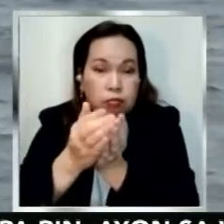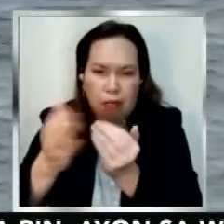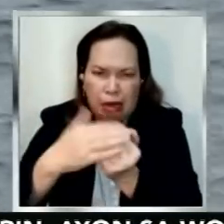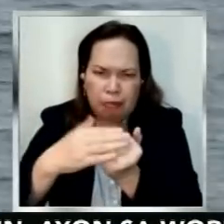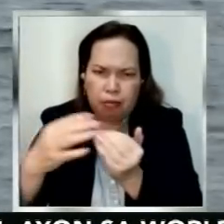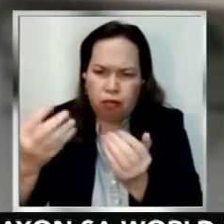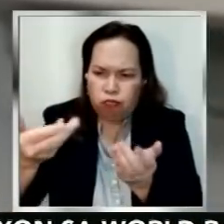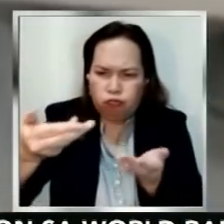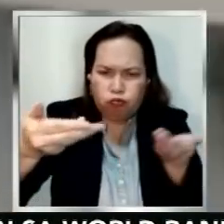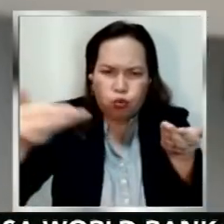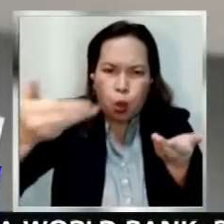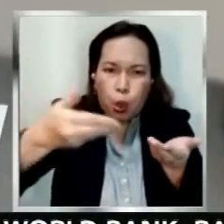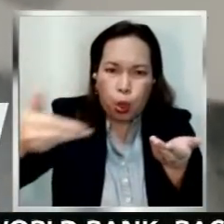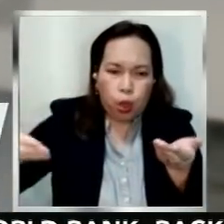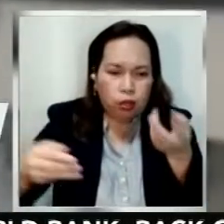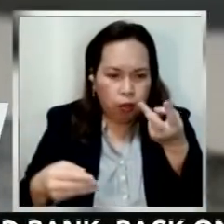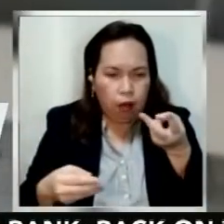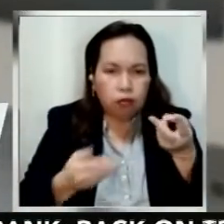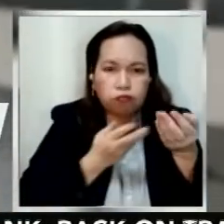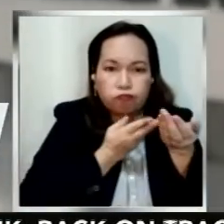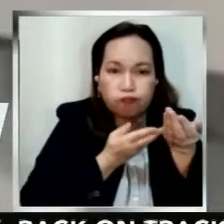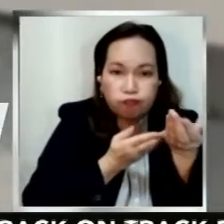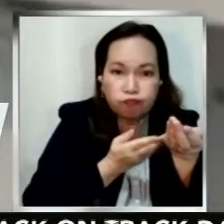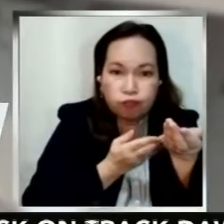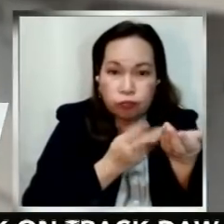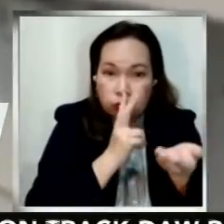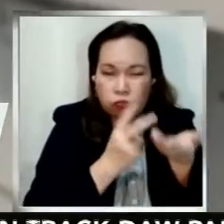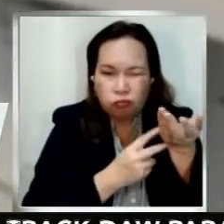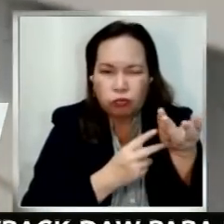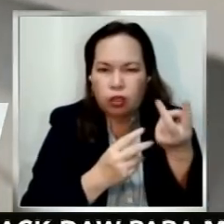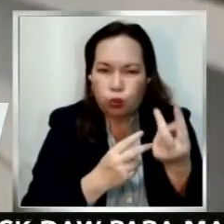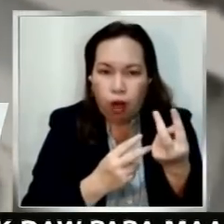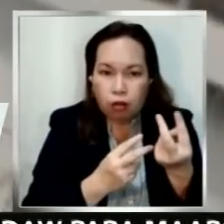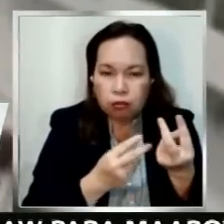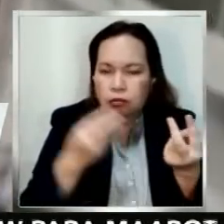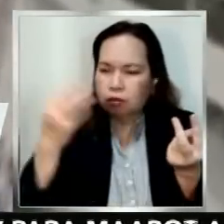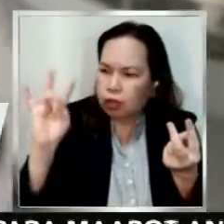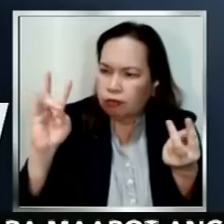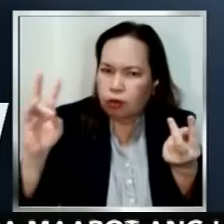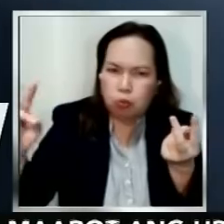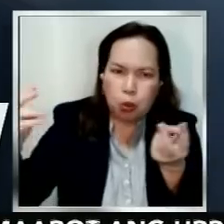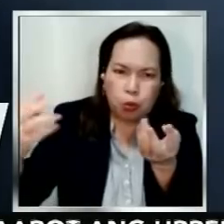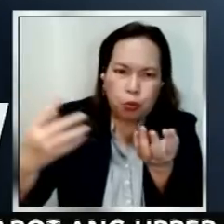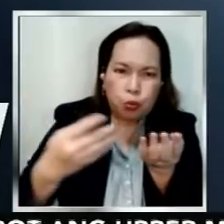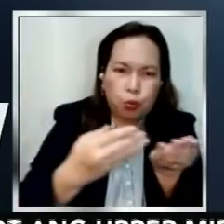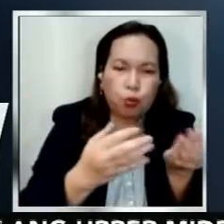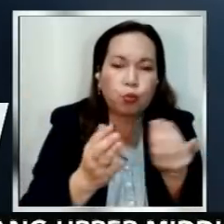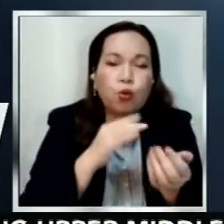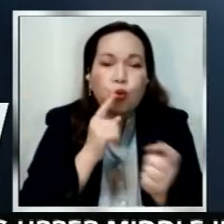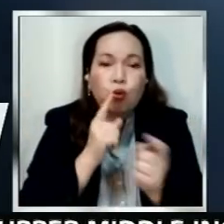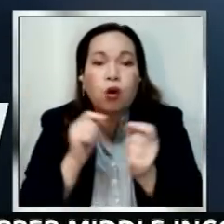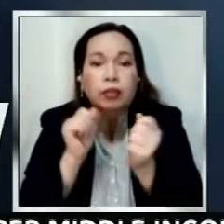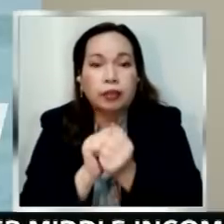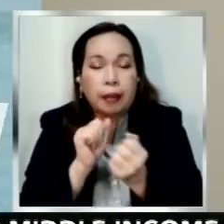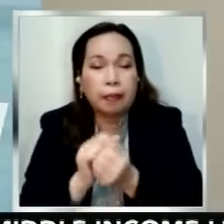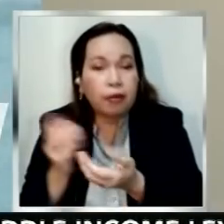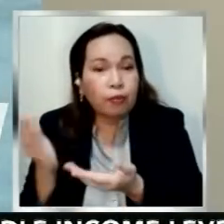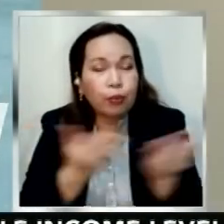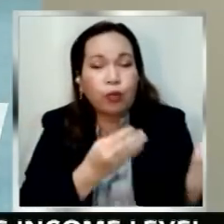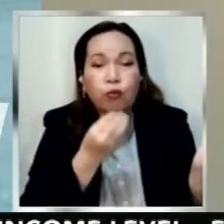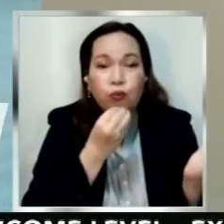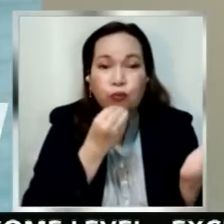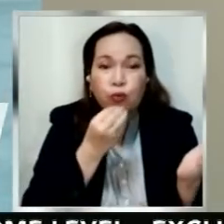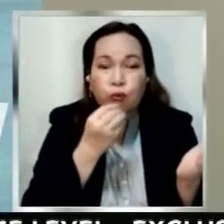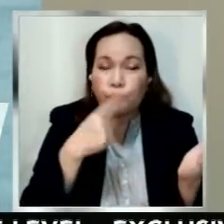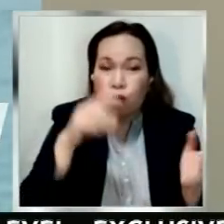ng Pilipinas, ang BRP Malabrigo at BRP Malapascua, nagsisilbi noong escort para sa paghahatid ng supply sa mga tropang Pilipino sa